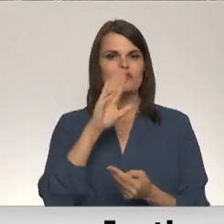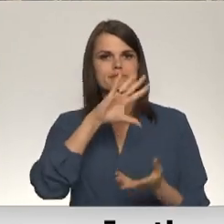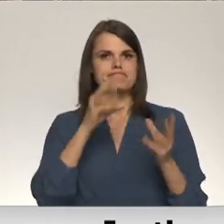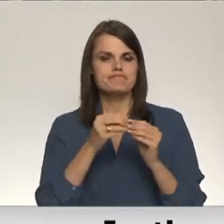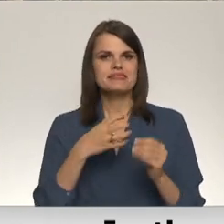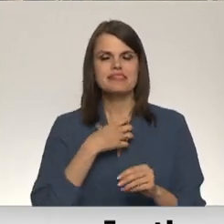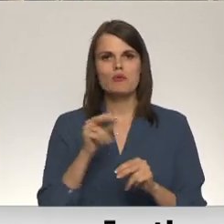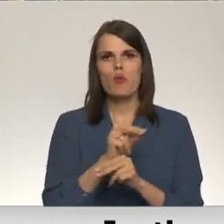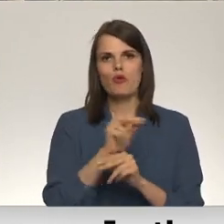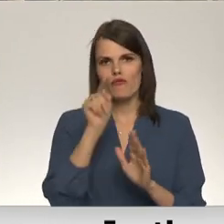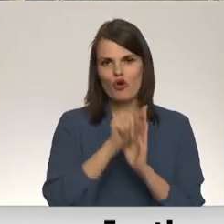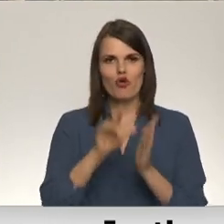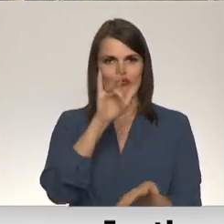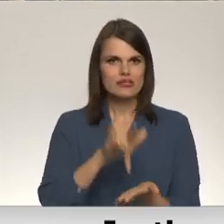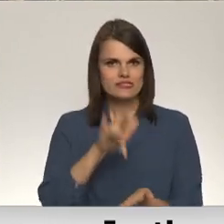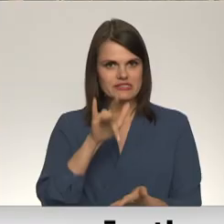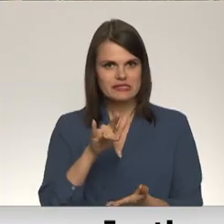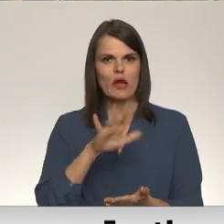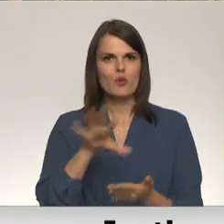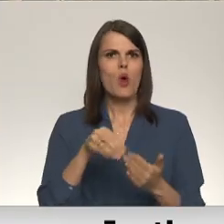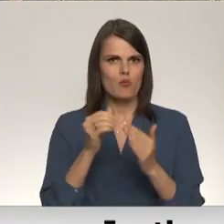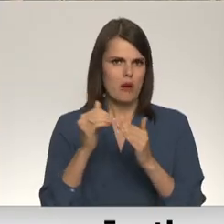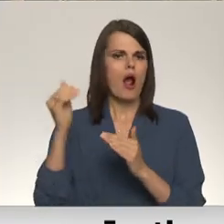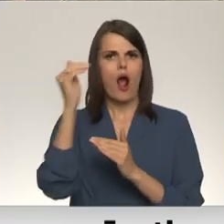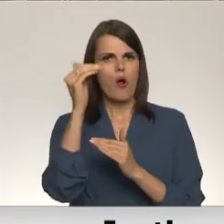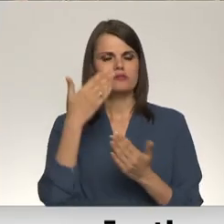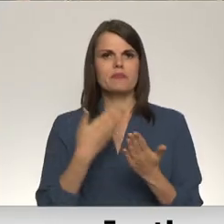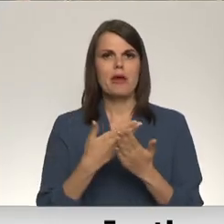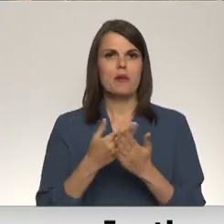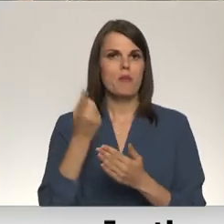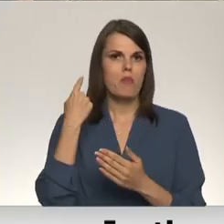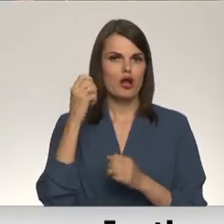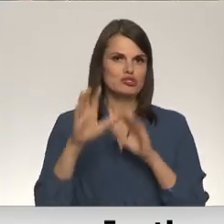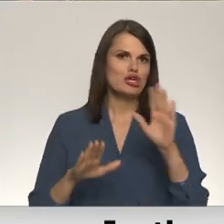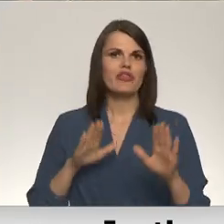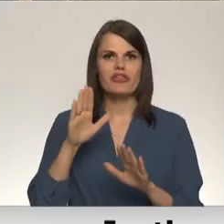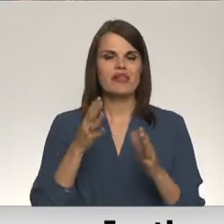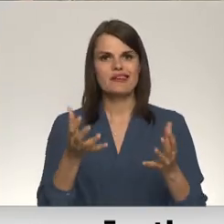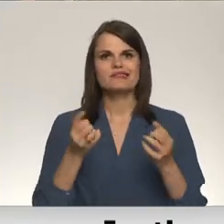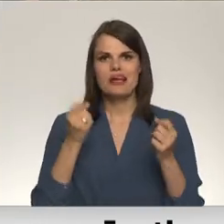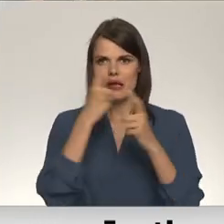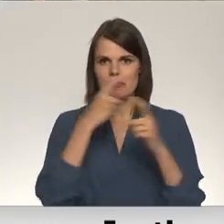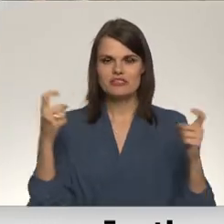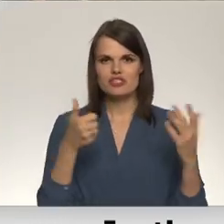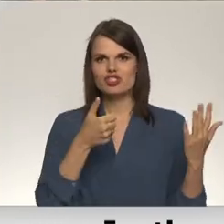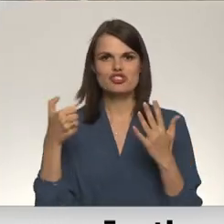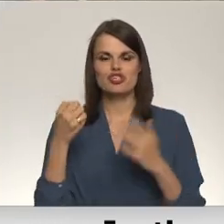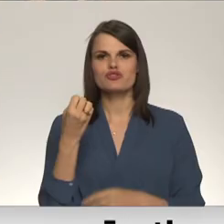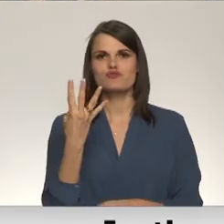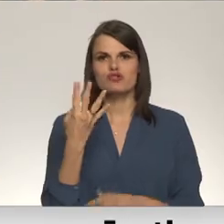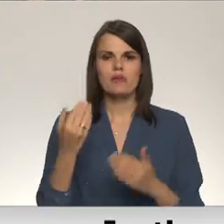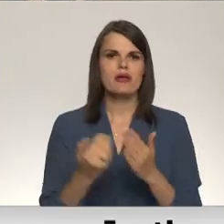slimību profilakses un kontrolas centrs, aizvien ir augsti. Tā piemēram, aizvadītajā diennaktī saņemtas ziņas par